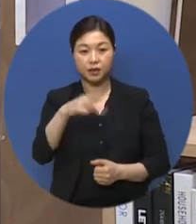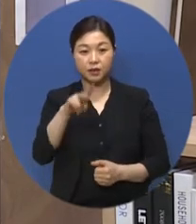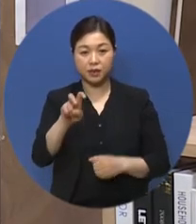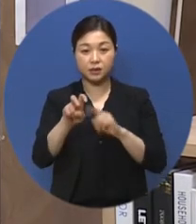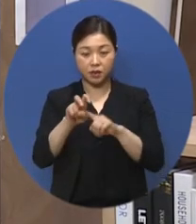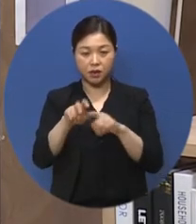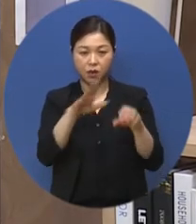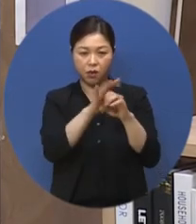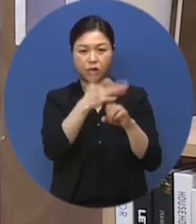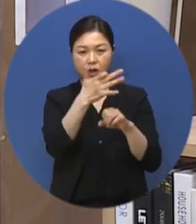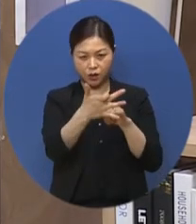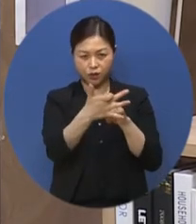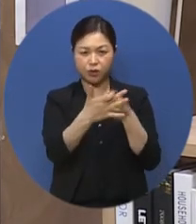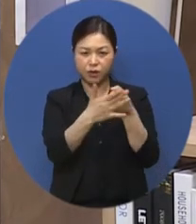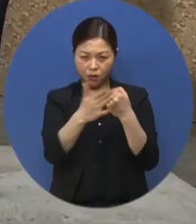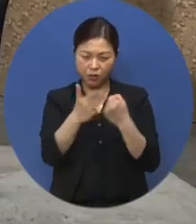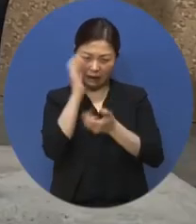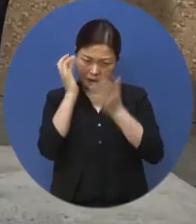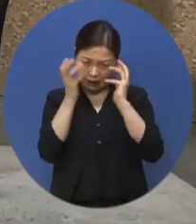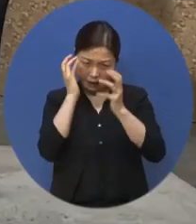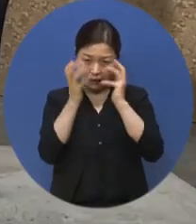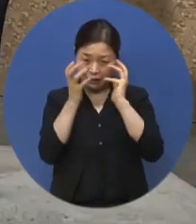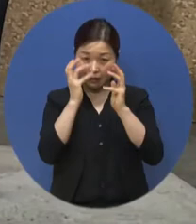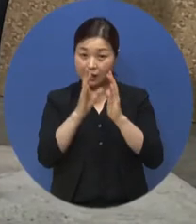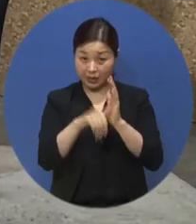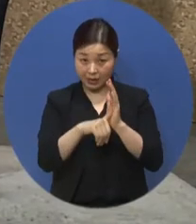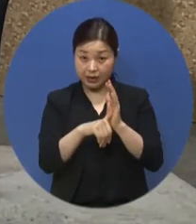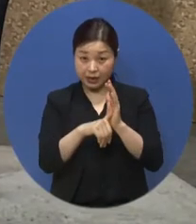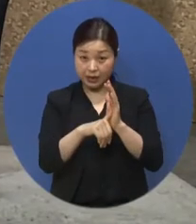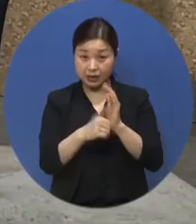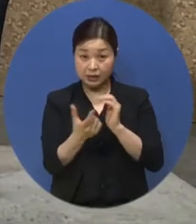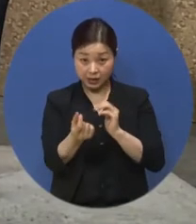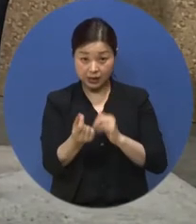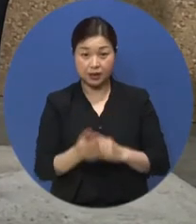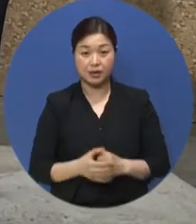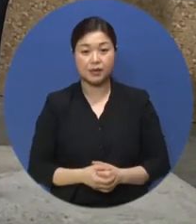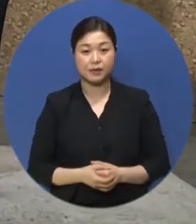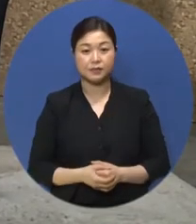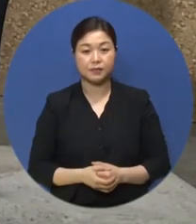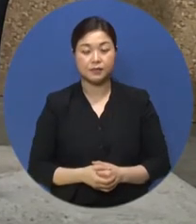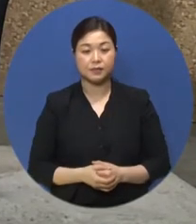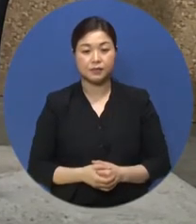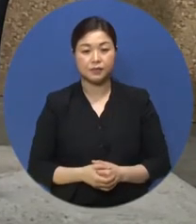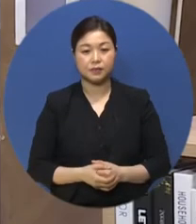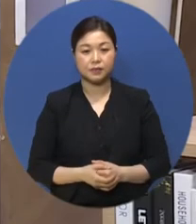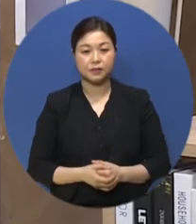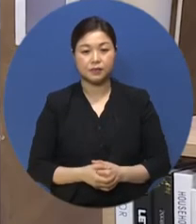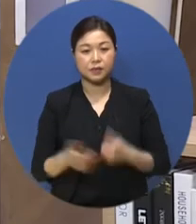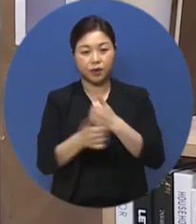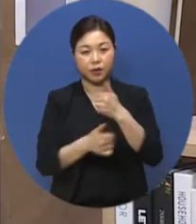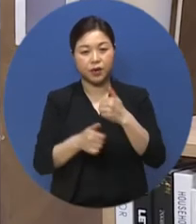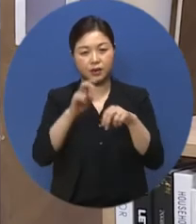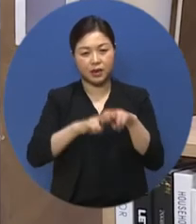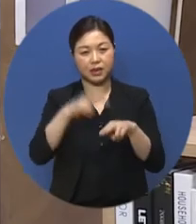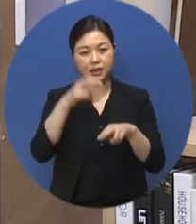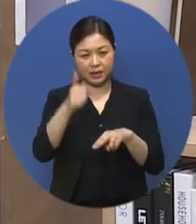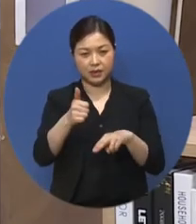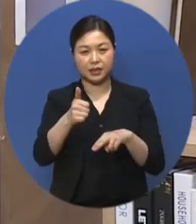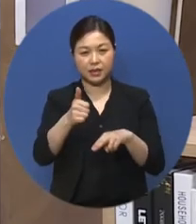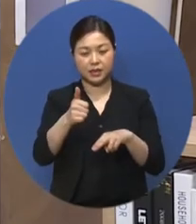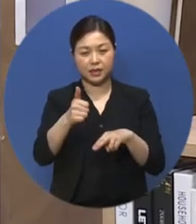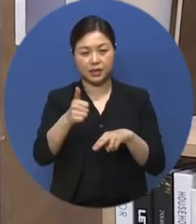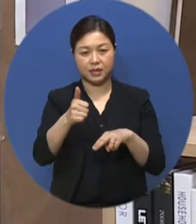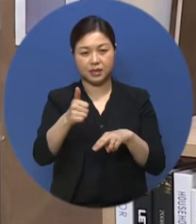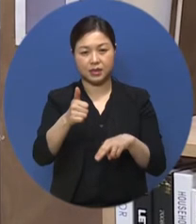이 코로나19로 굉장히 좀 혼란스러웠던 그렇죠. 네, 때였잖아요. 네. 근데 그럴 때 이렇게 또 위원장직을 맡게 되셔서